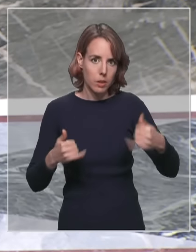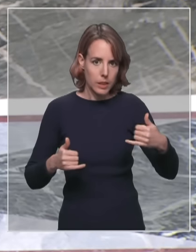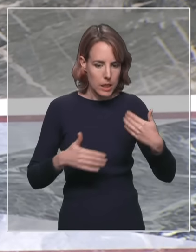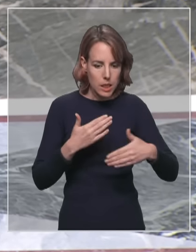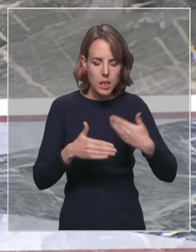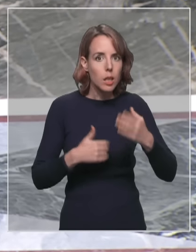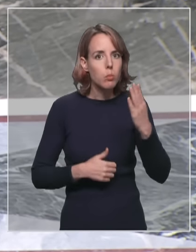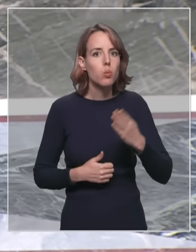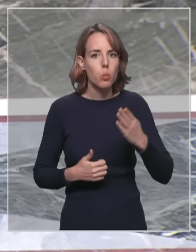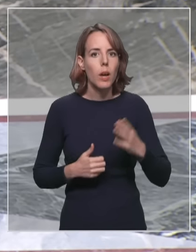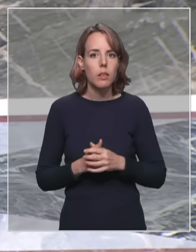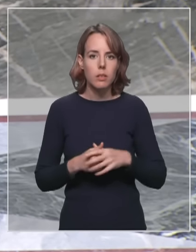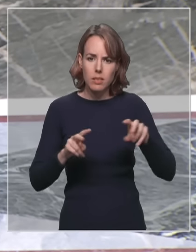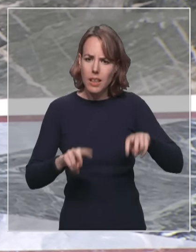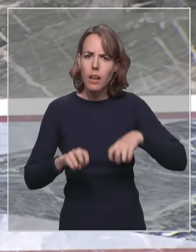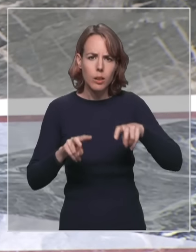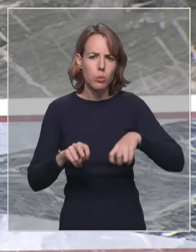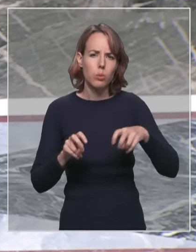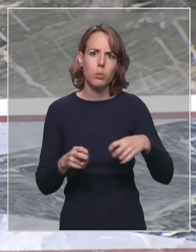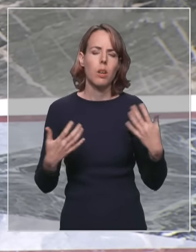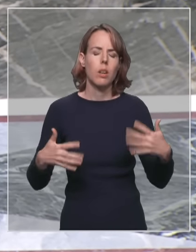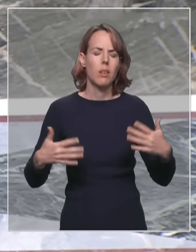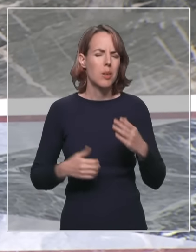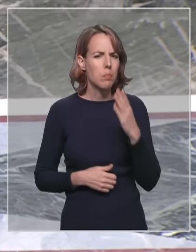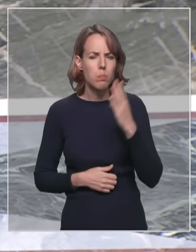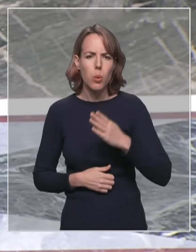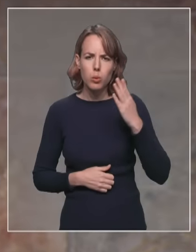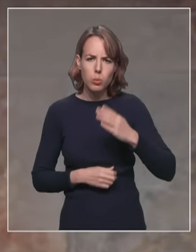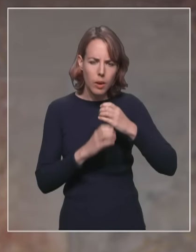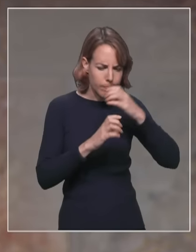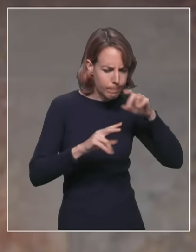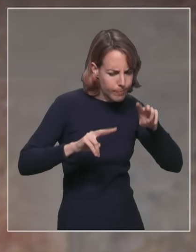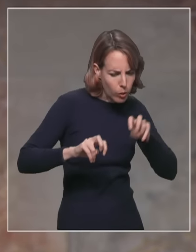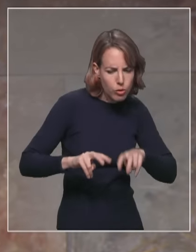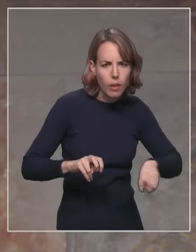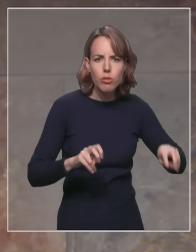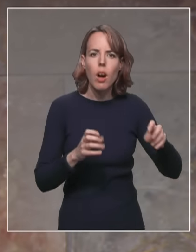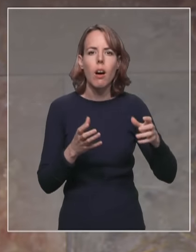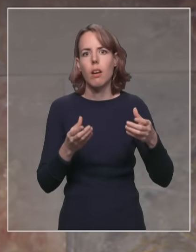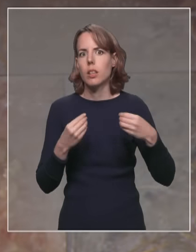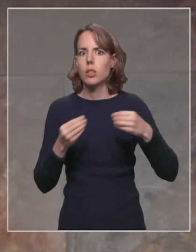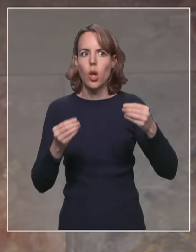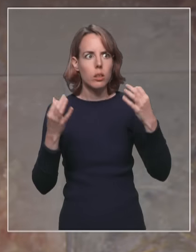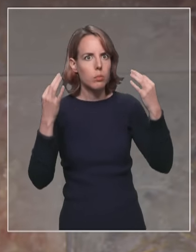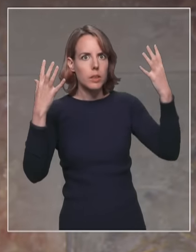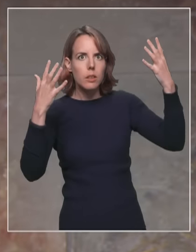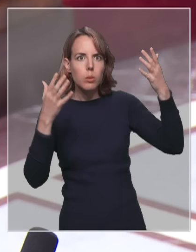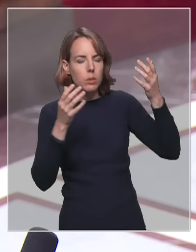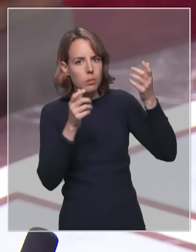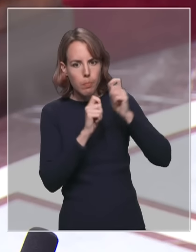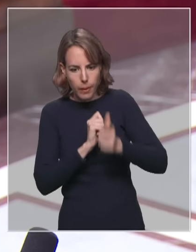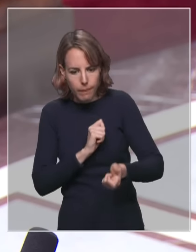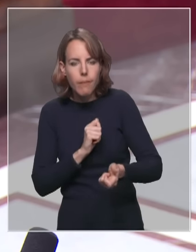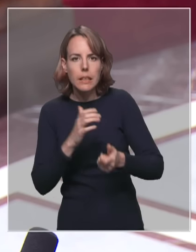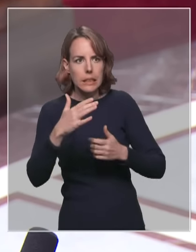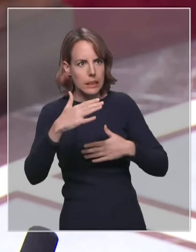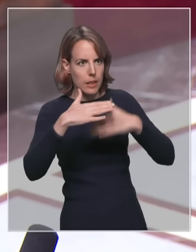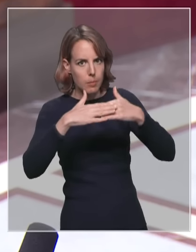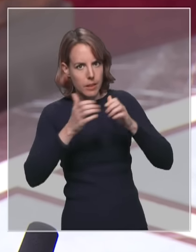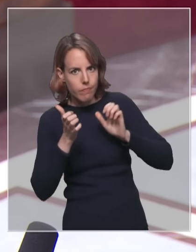Jamais l'agriculture n'a eu autant besoin des ressources de la recherche pour limiter les effets du changement climatique, pour mieux résister